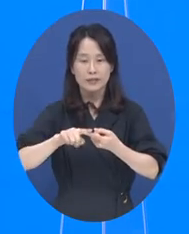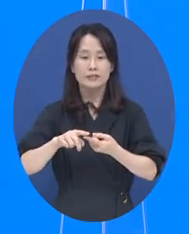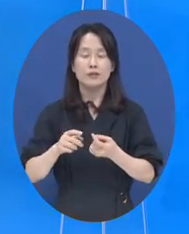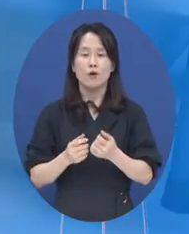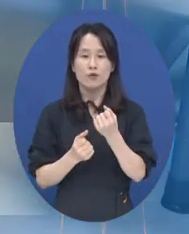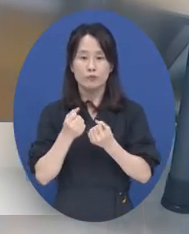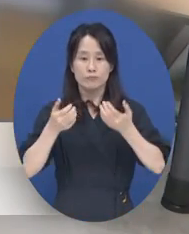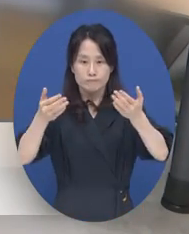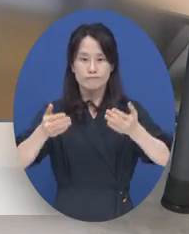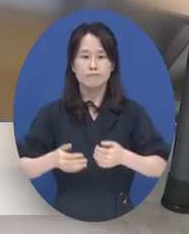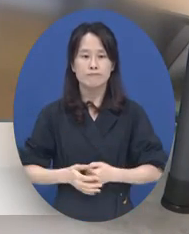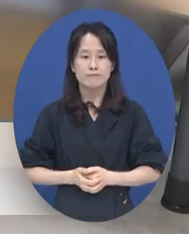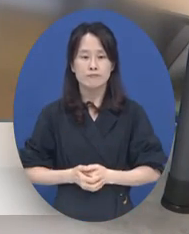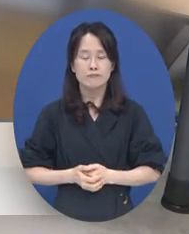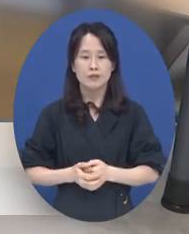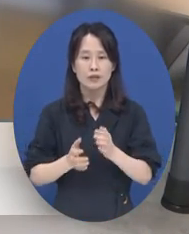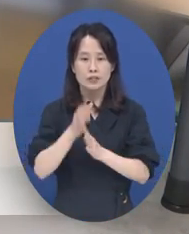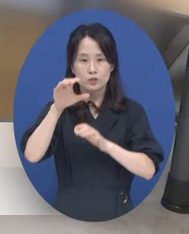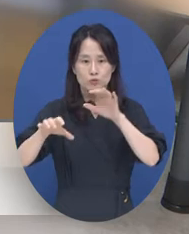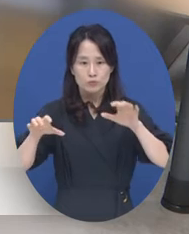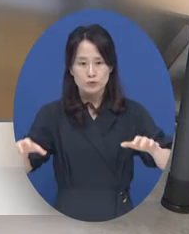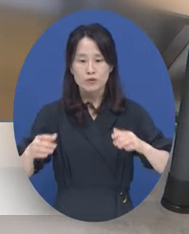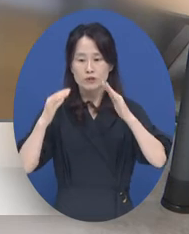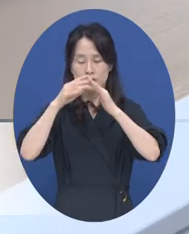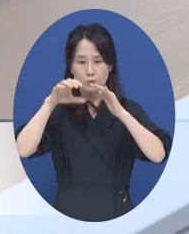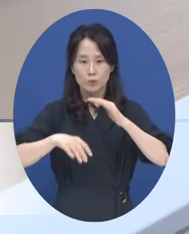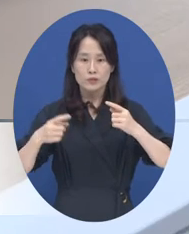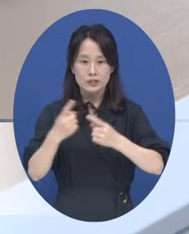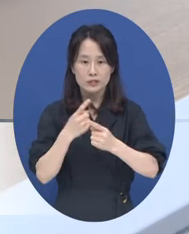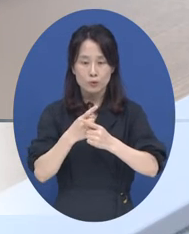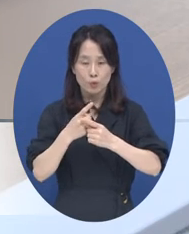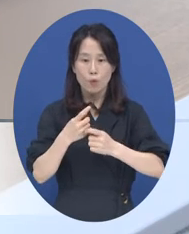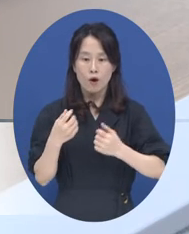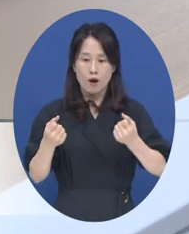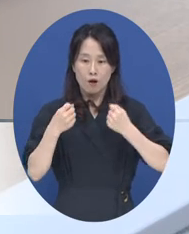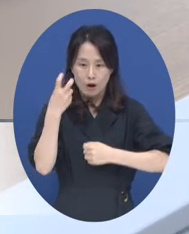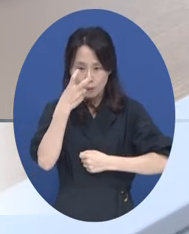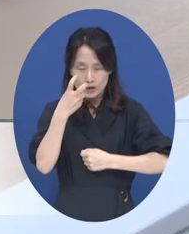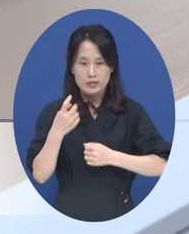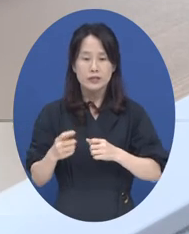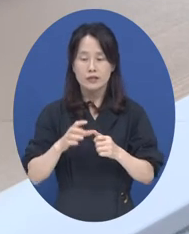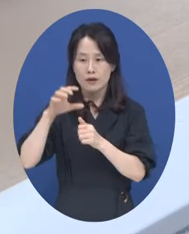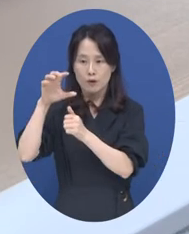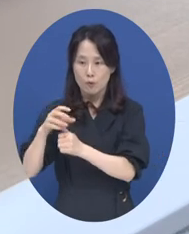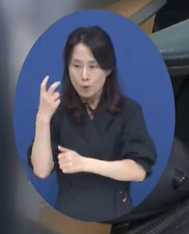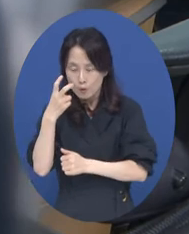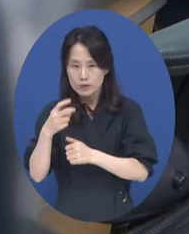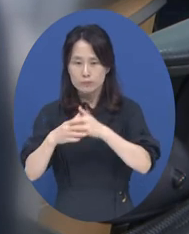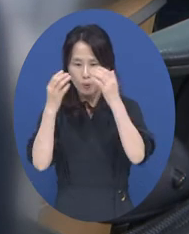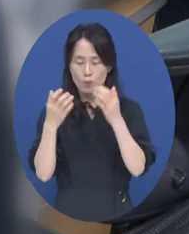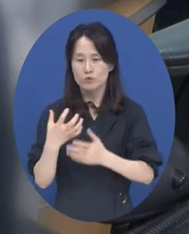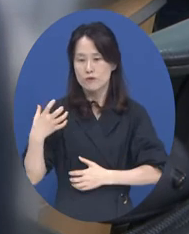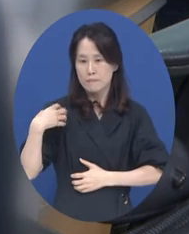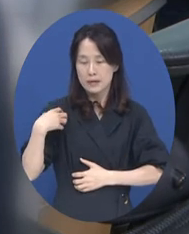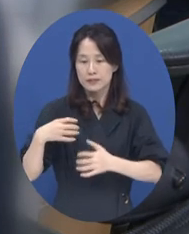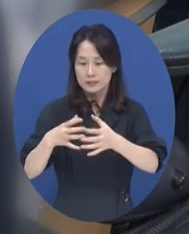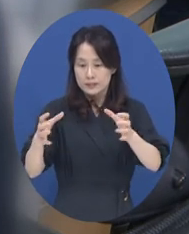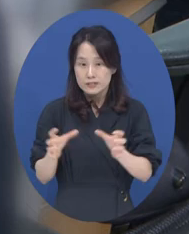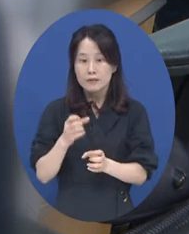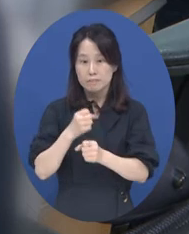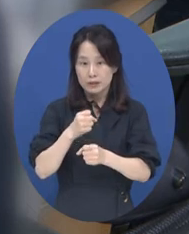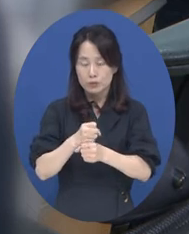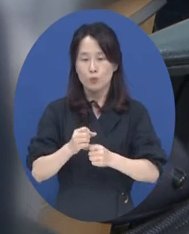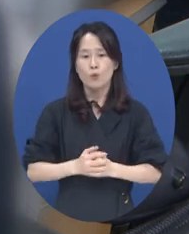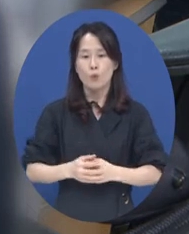방침입니다. 시군별로 재택치료자 건강관리와 격리관리를 총괄하는 전담 조직을 구성하고